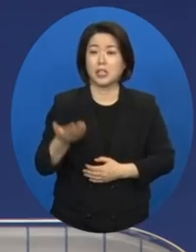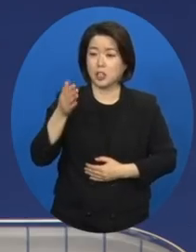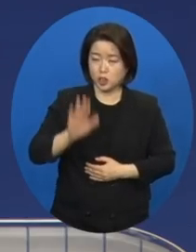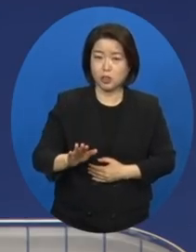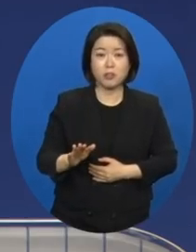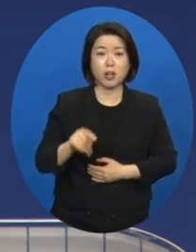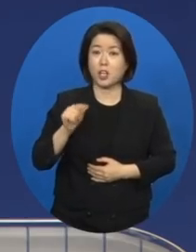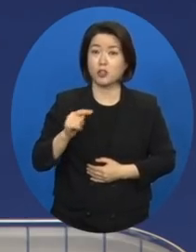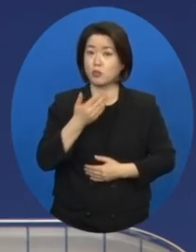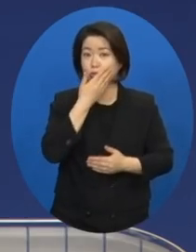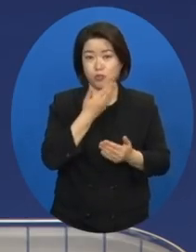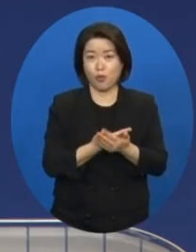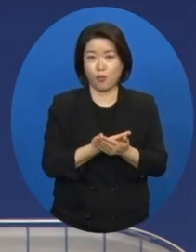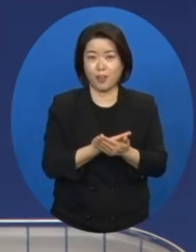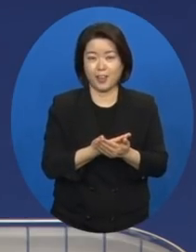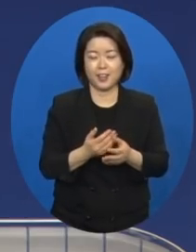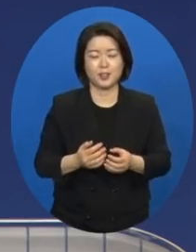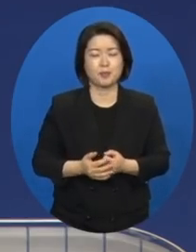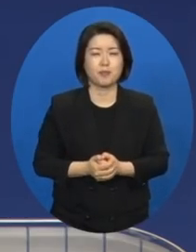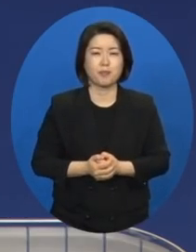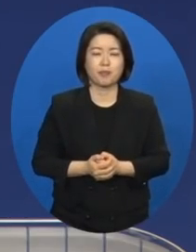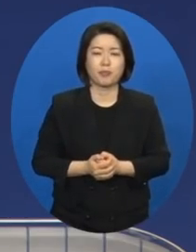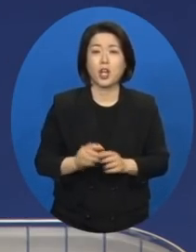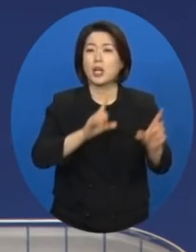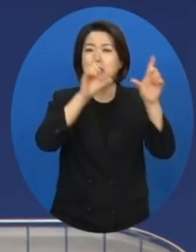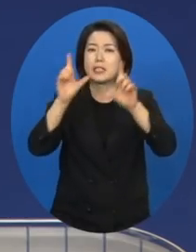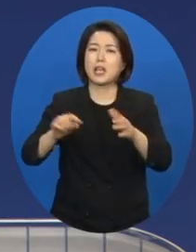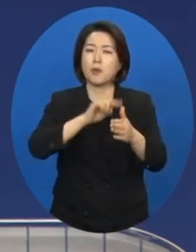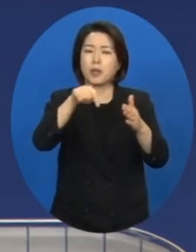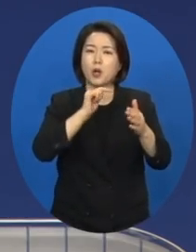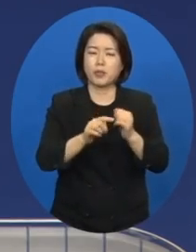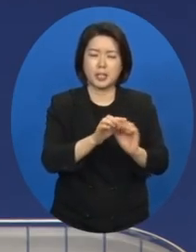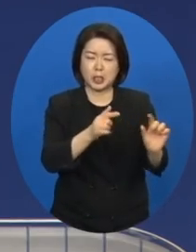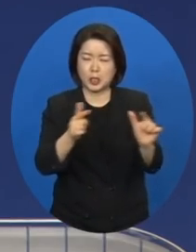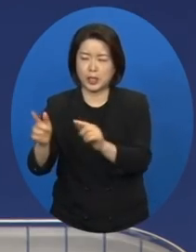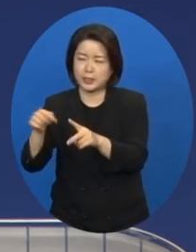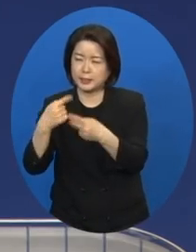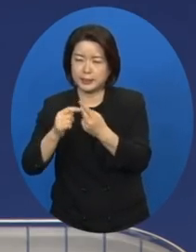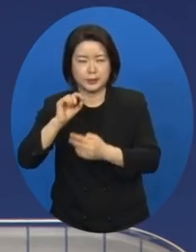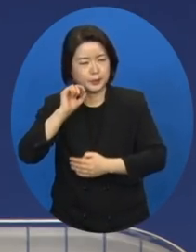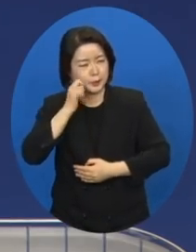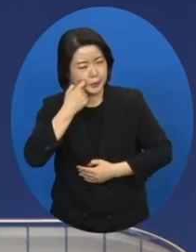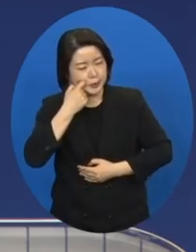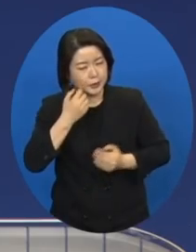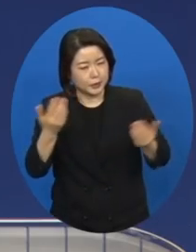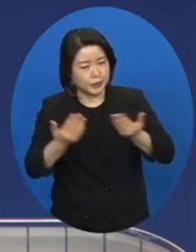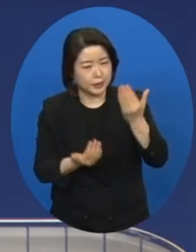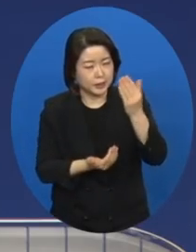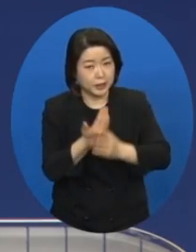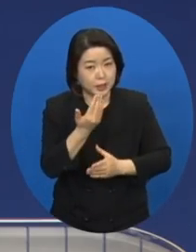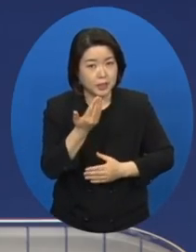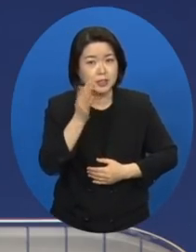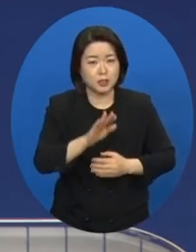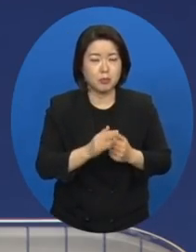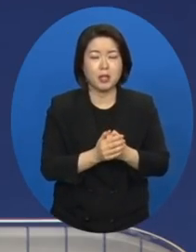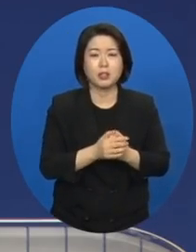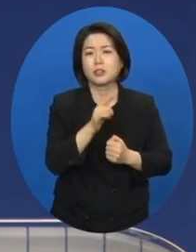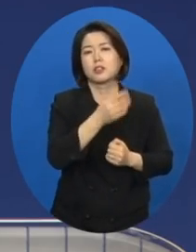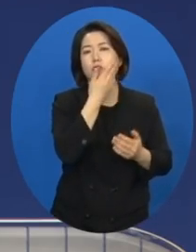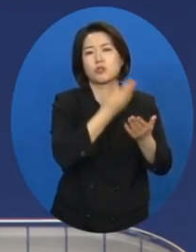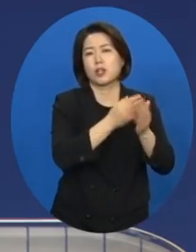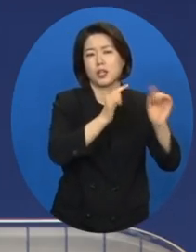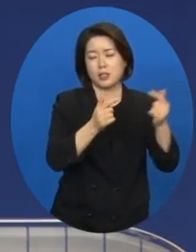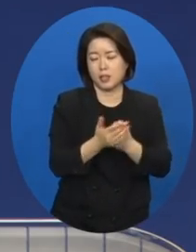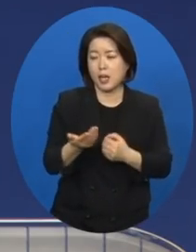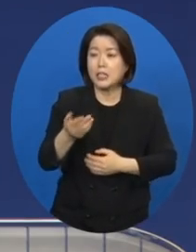굉장히 중요한 겁니다. 여러분들 삶 가운데 여러 가지 이해할 수 없는 일이 벌어지지만 그게 다가 아니에요. 그런데가 중요한 거죠.